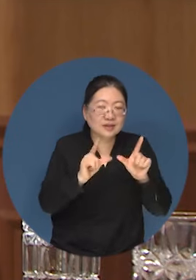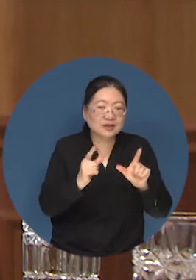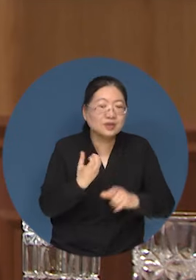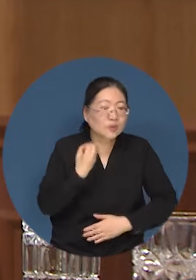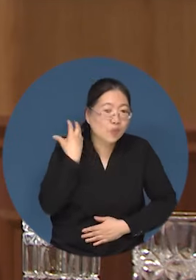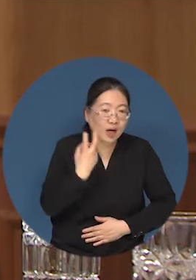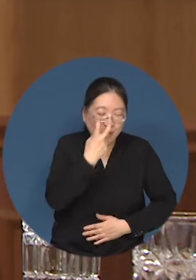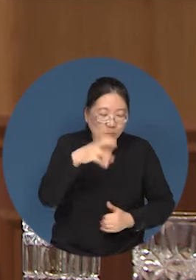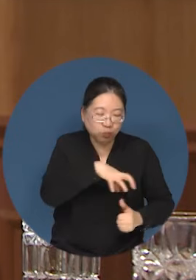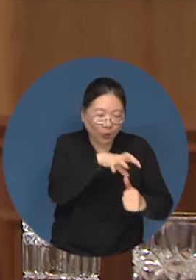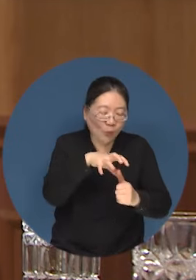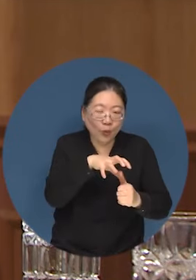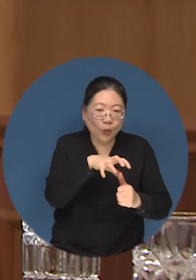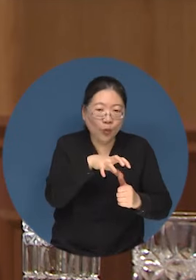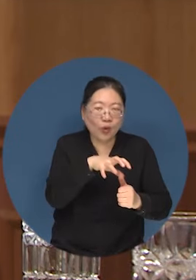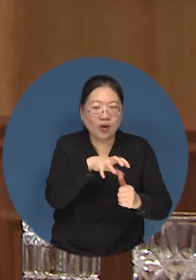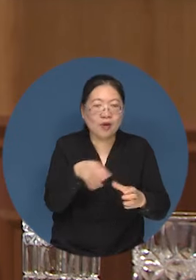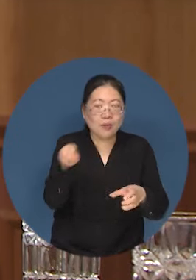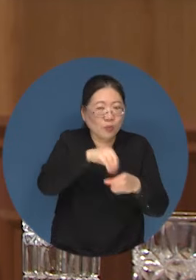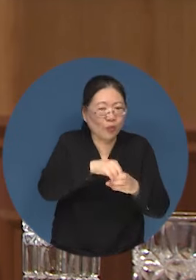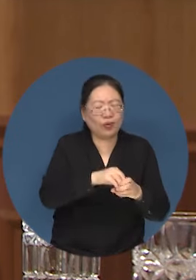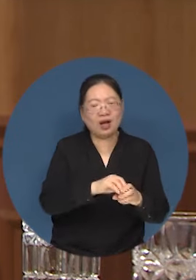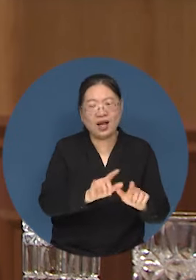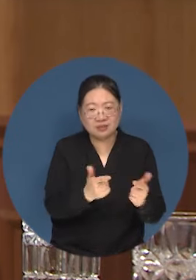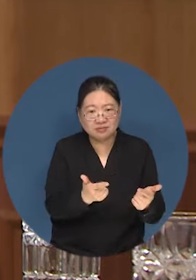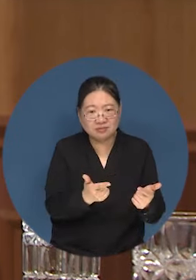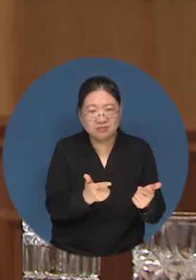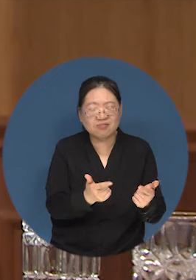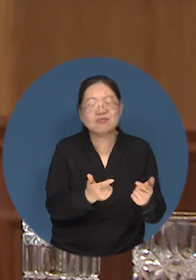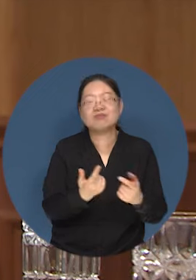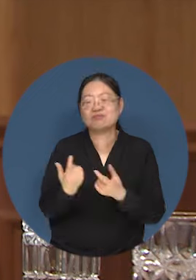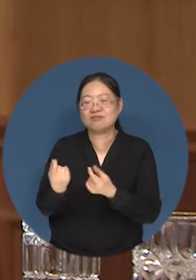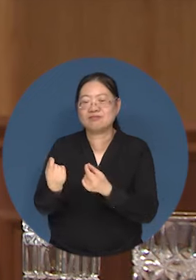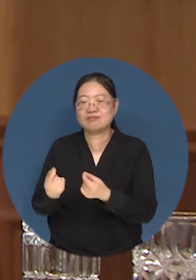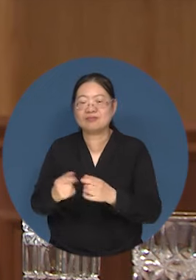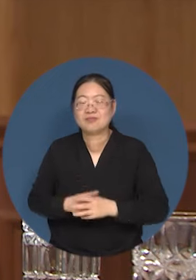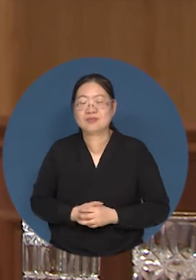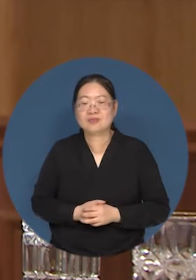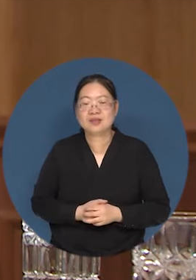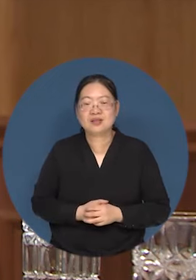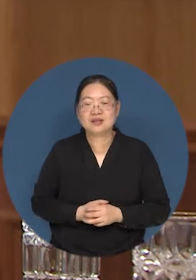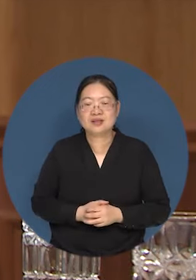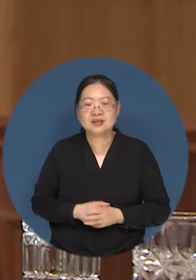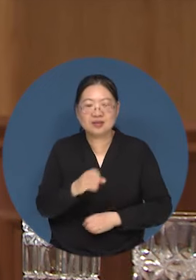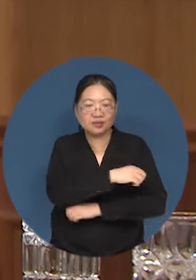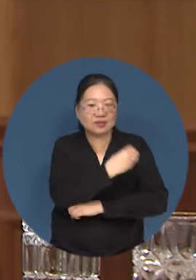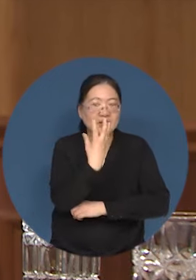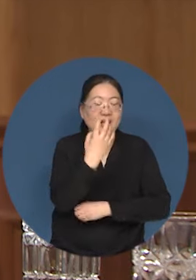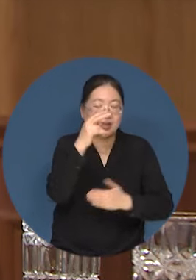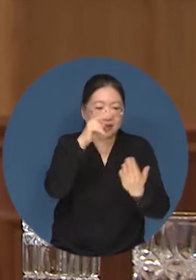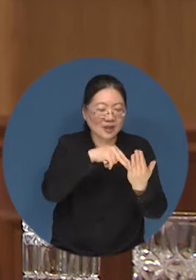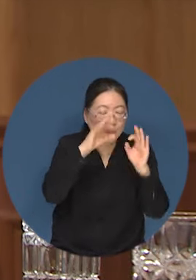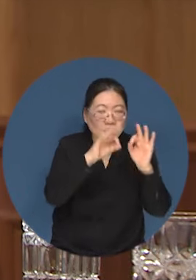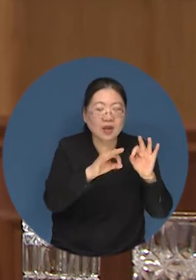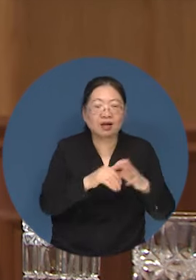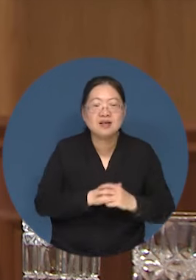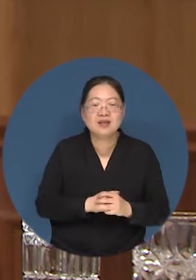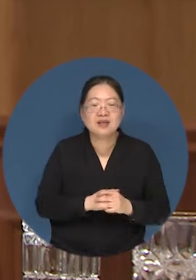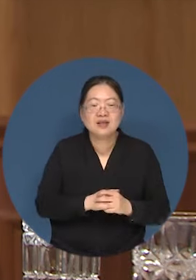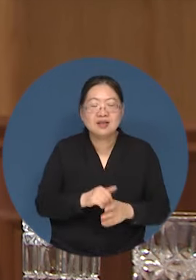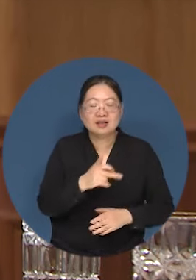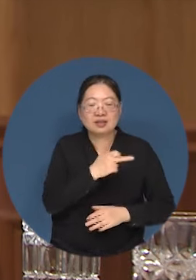고래가 보호종이 된 건 아니로군요. 그렇죠. 그렇군요. 그 어떤 기사를 보니까 그 큰 대왕고래의 경우 그